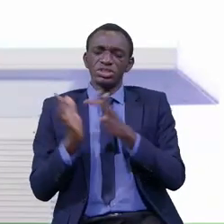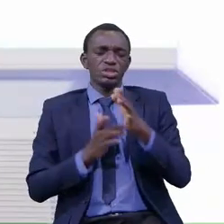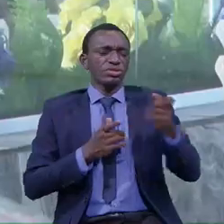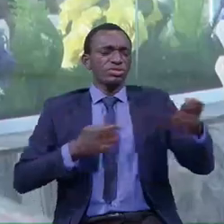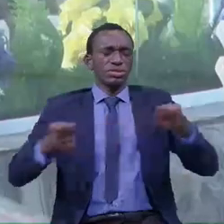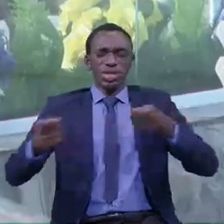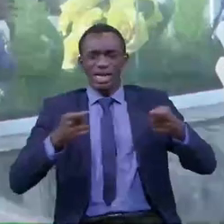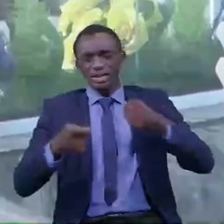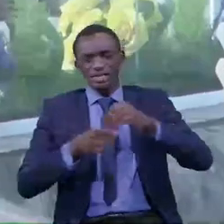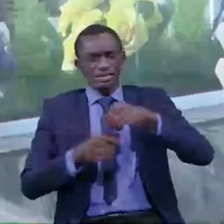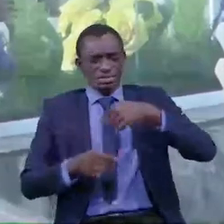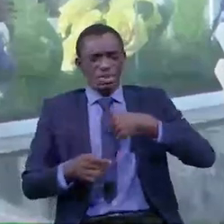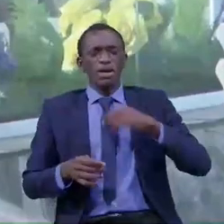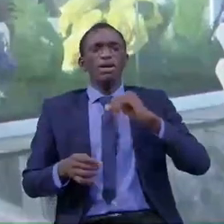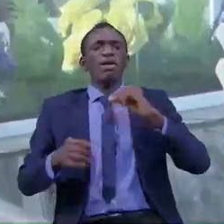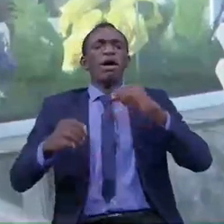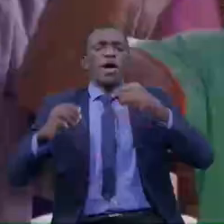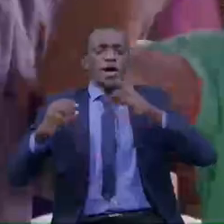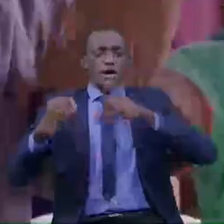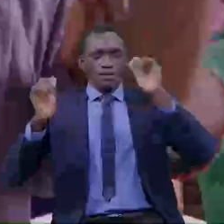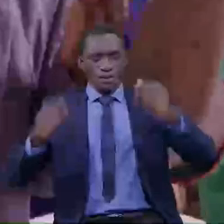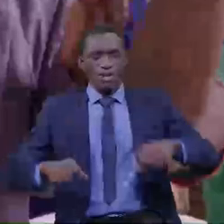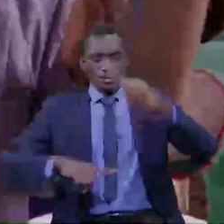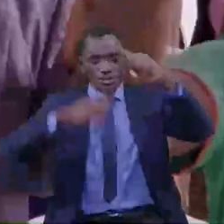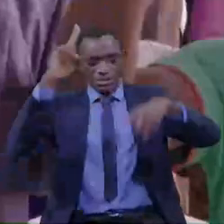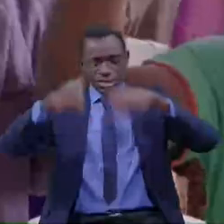peux. Dis, je peux.